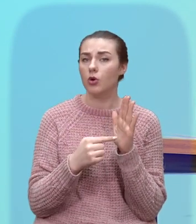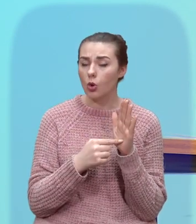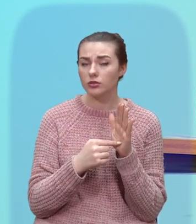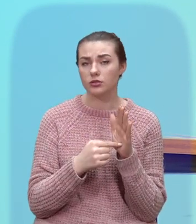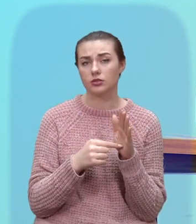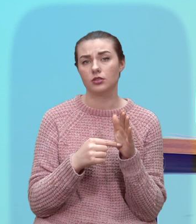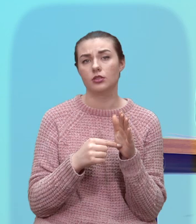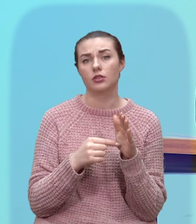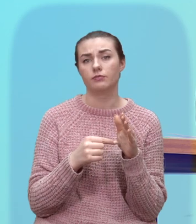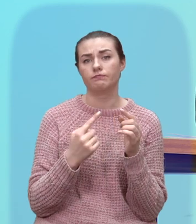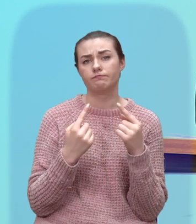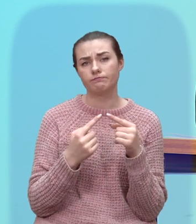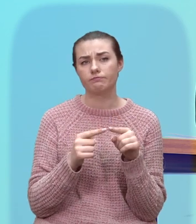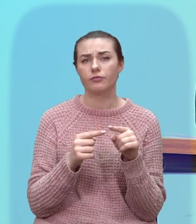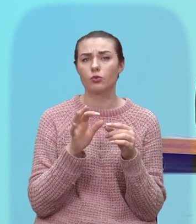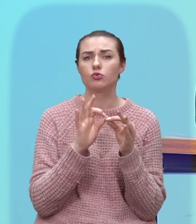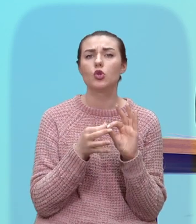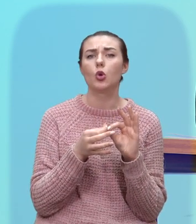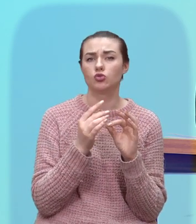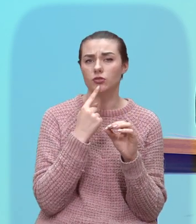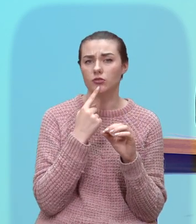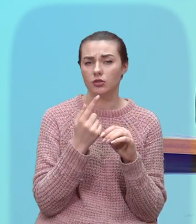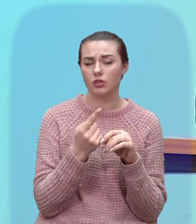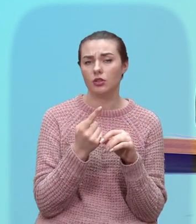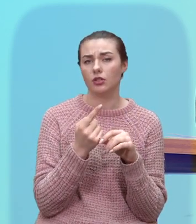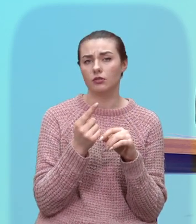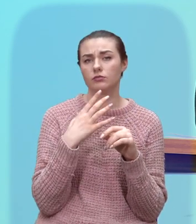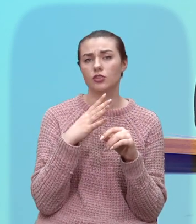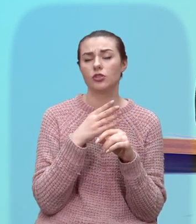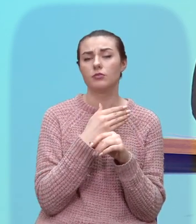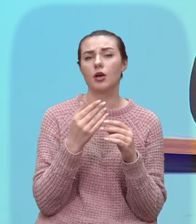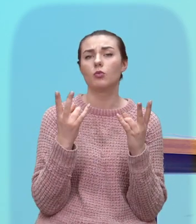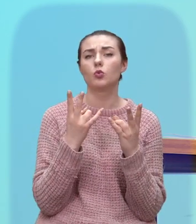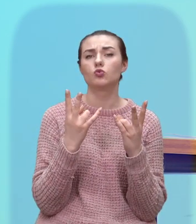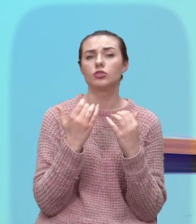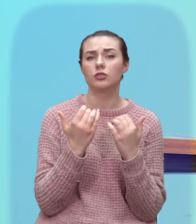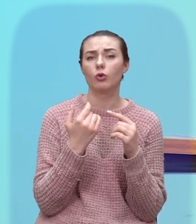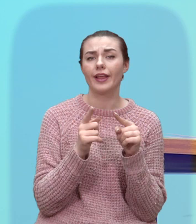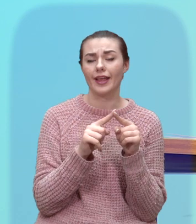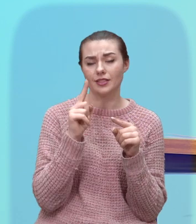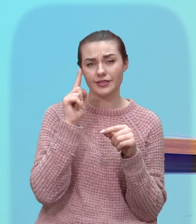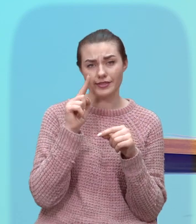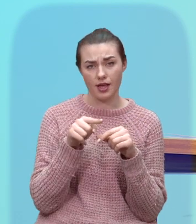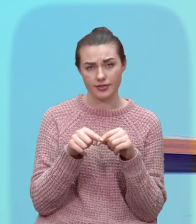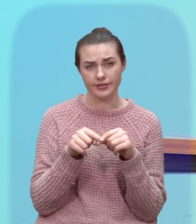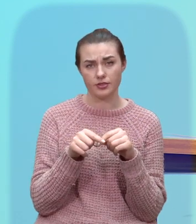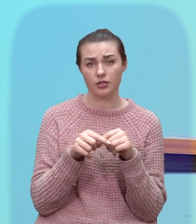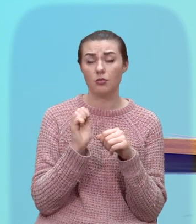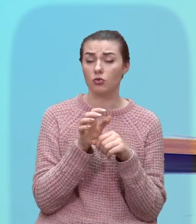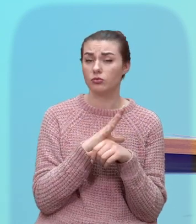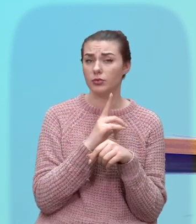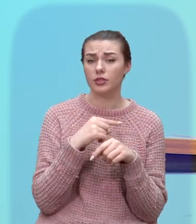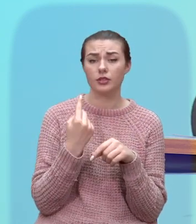вопрос несколько провокационной зачем нам вообще нужно сегодня вот это знать